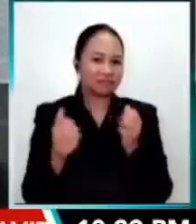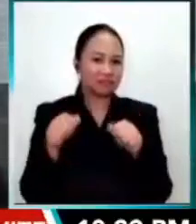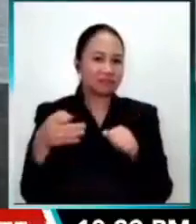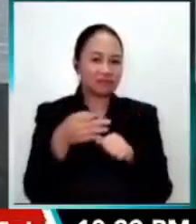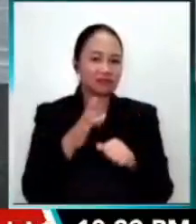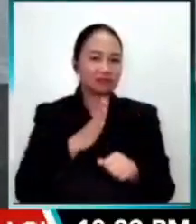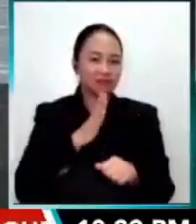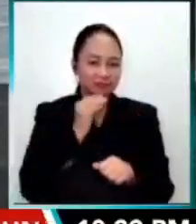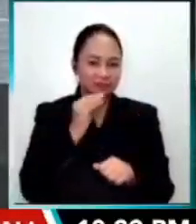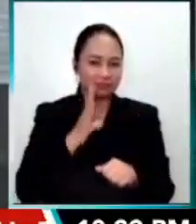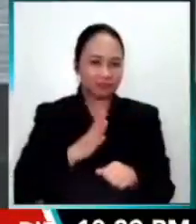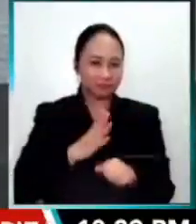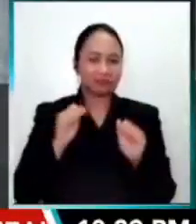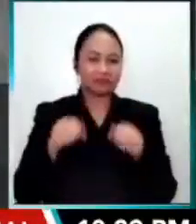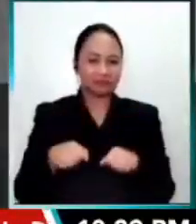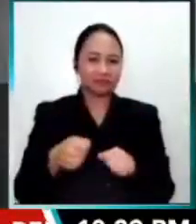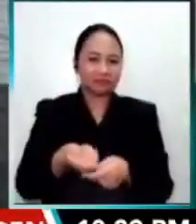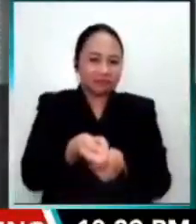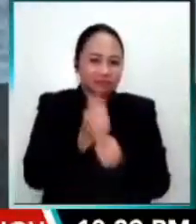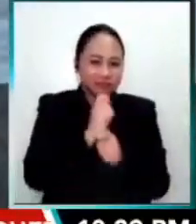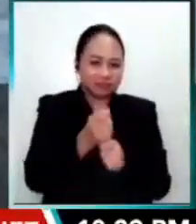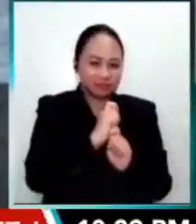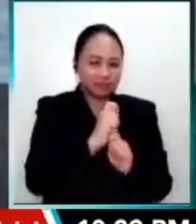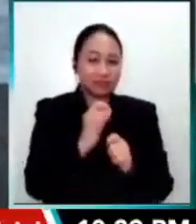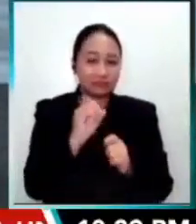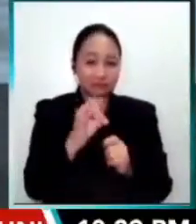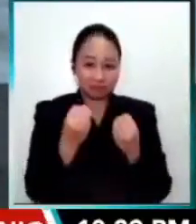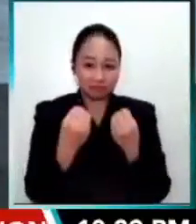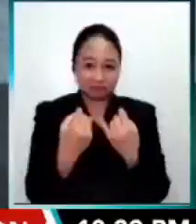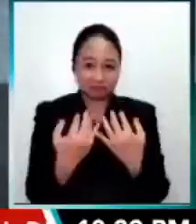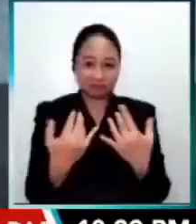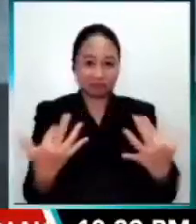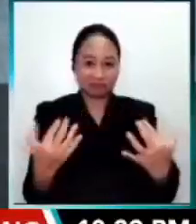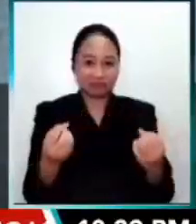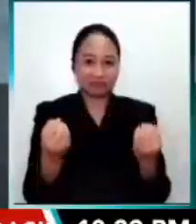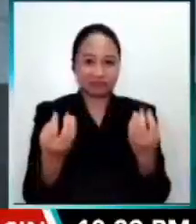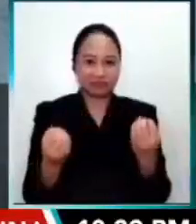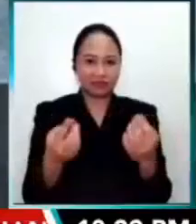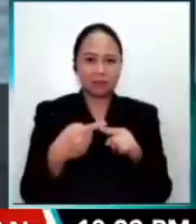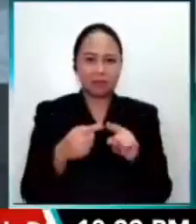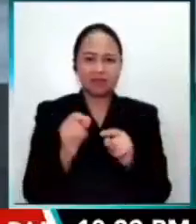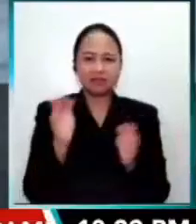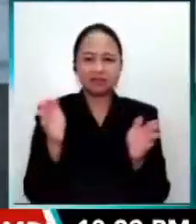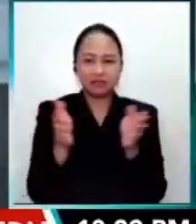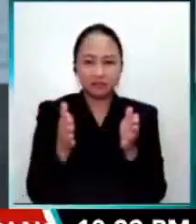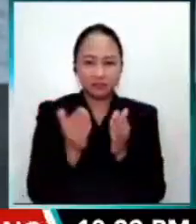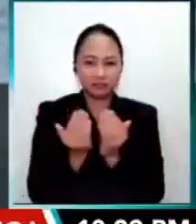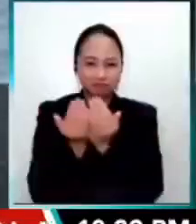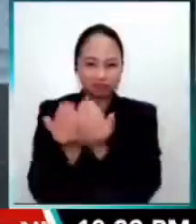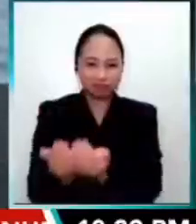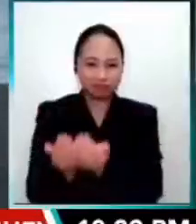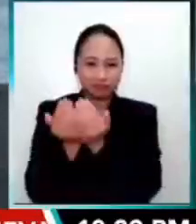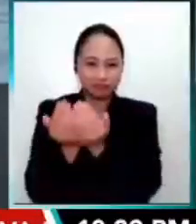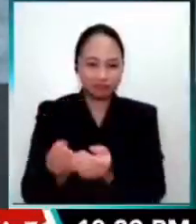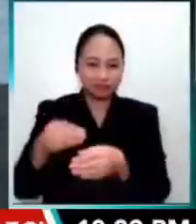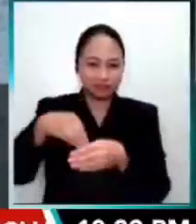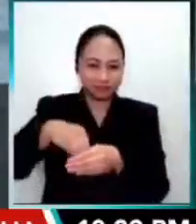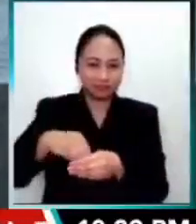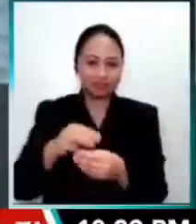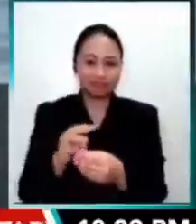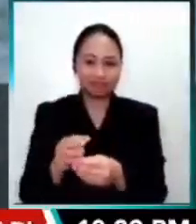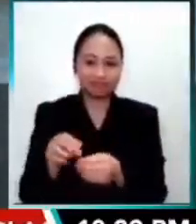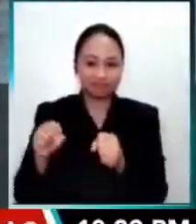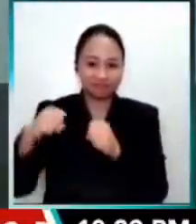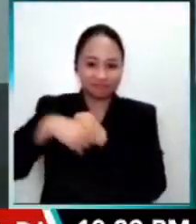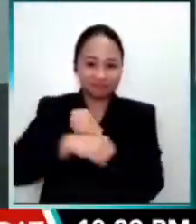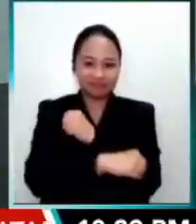municipal waters kung saan sagana ang tamban. Pero dahil maliliit na bangka lang ang pwede sa municipal waters, hindi raw sapat ang